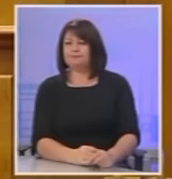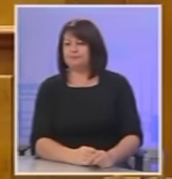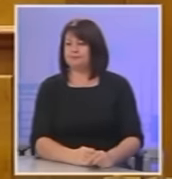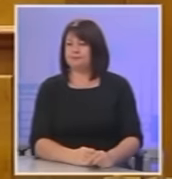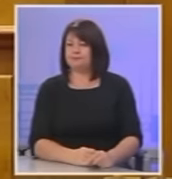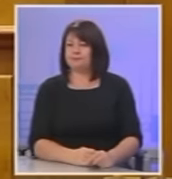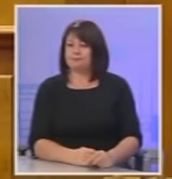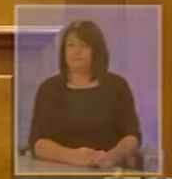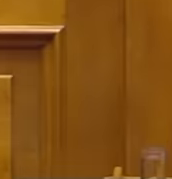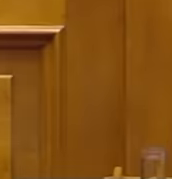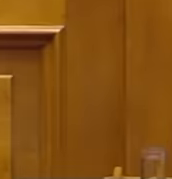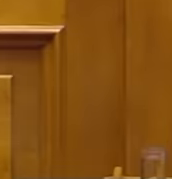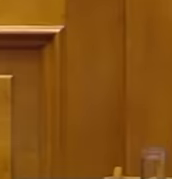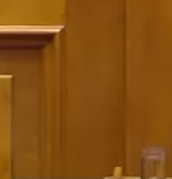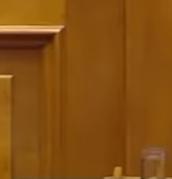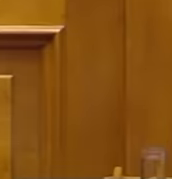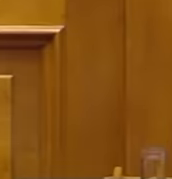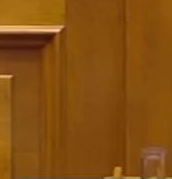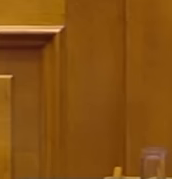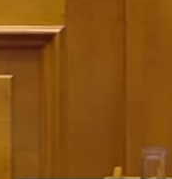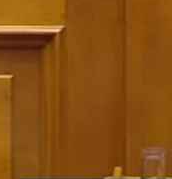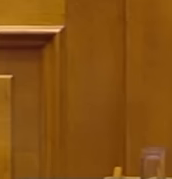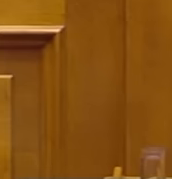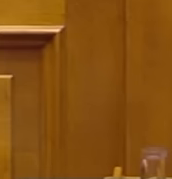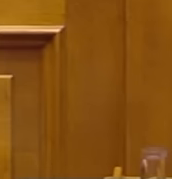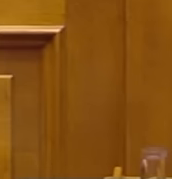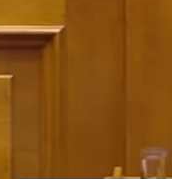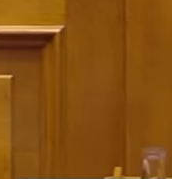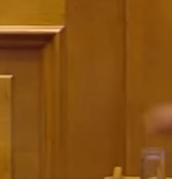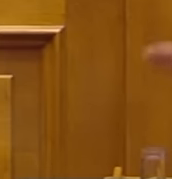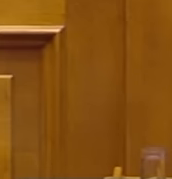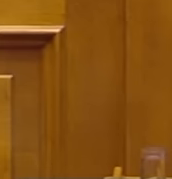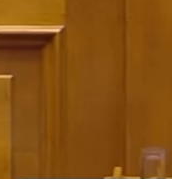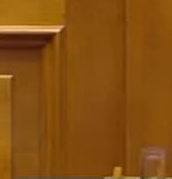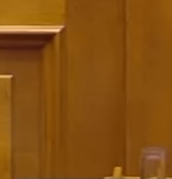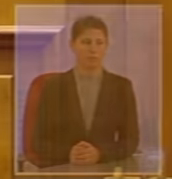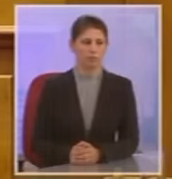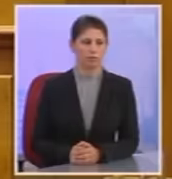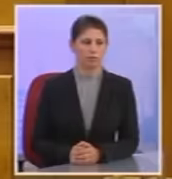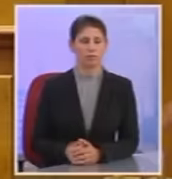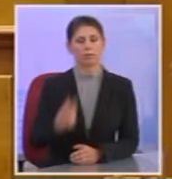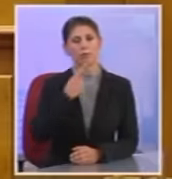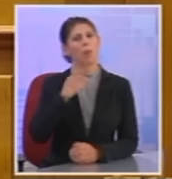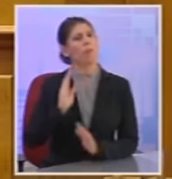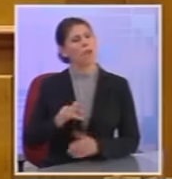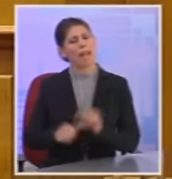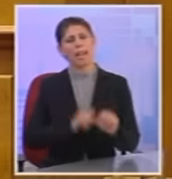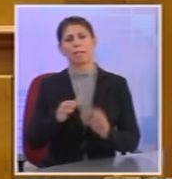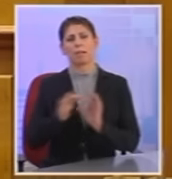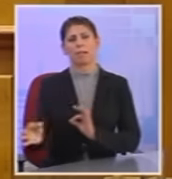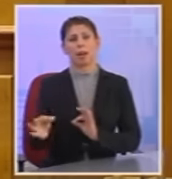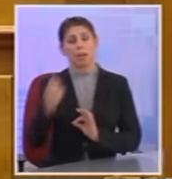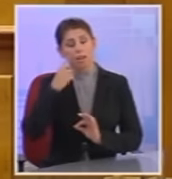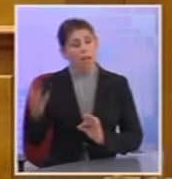μνημονίου, υποστηρίζατε πως υπάρχει δυνατότητα να αλλάξουν μέτρα, να βελτιωθούν, να βρεθούν αντισταθμιστικά,